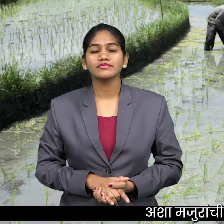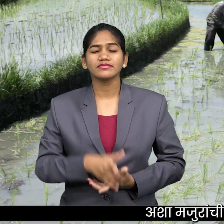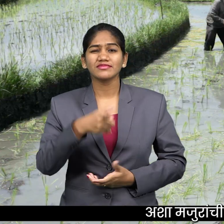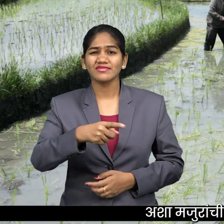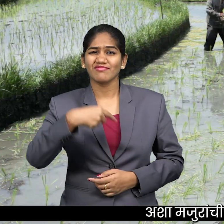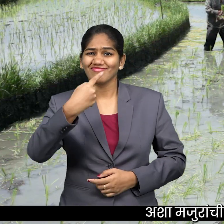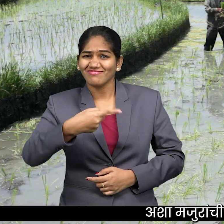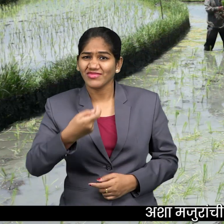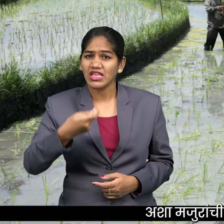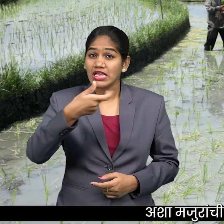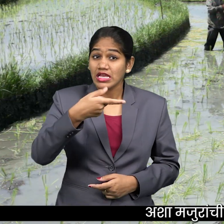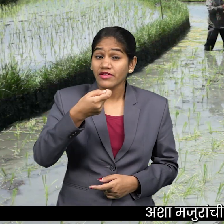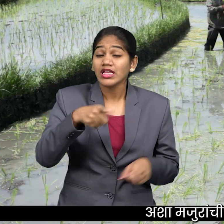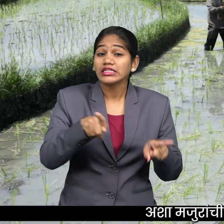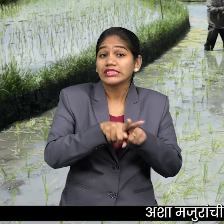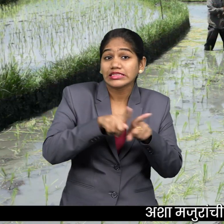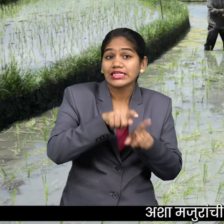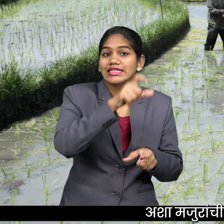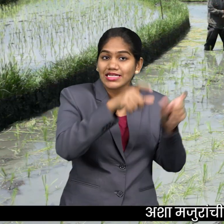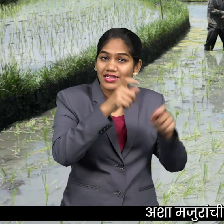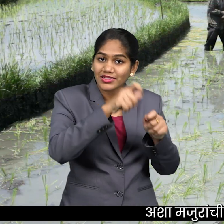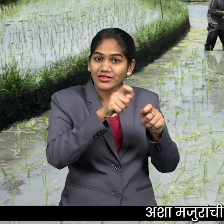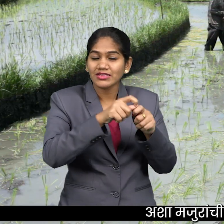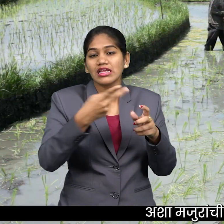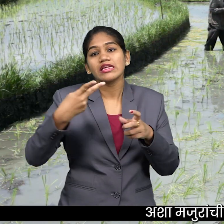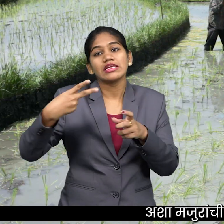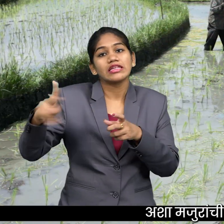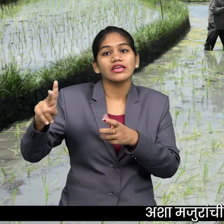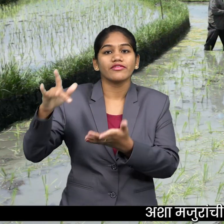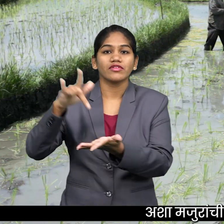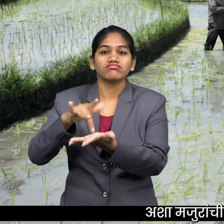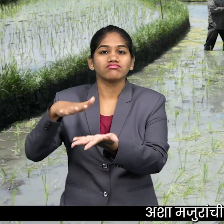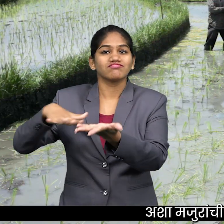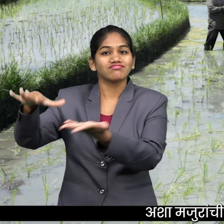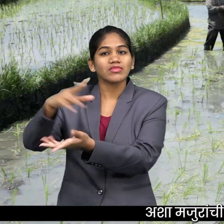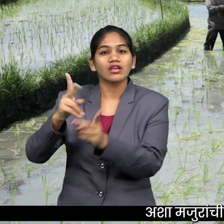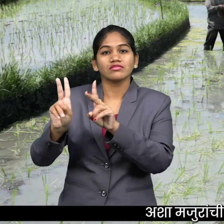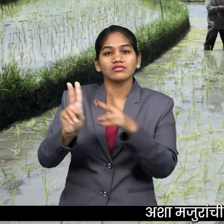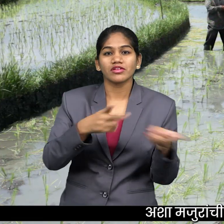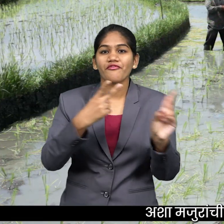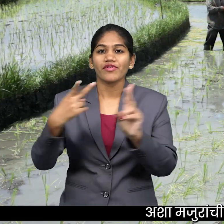अशा मजुरांची मजुरी प्रत्येक प्रदेशानुसार,